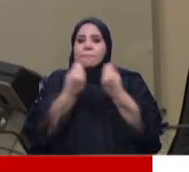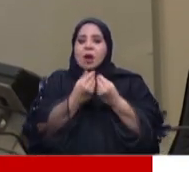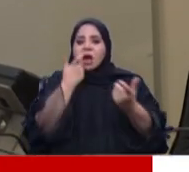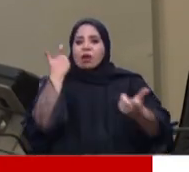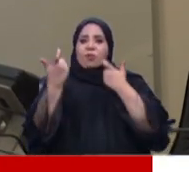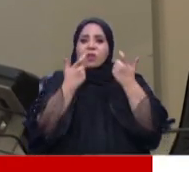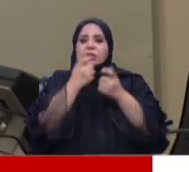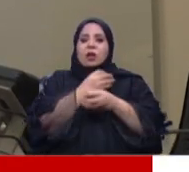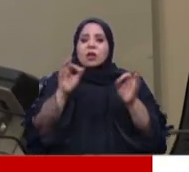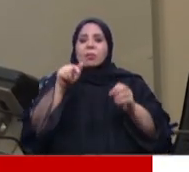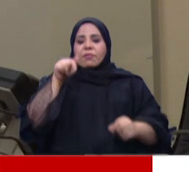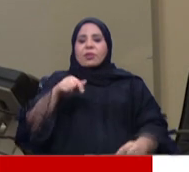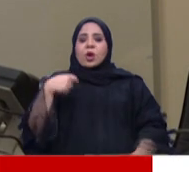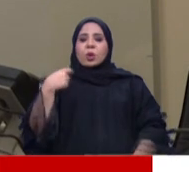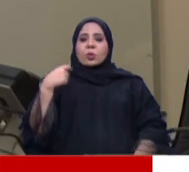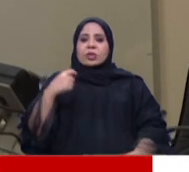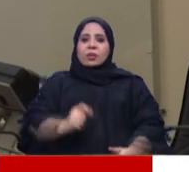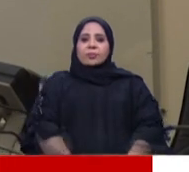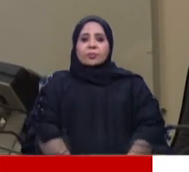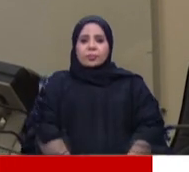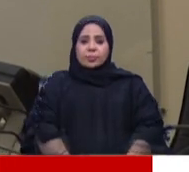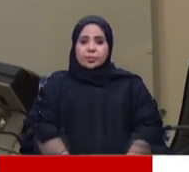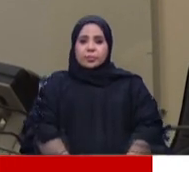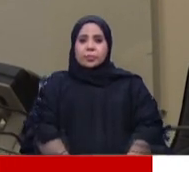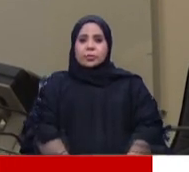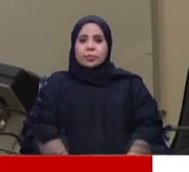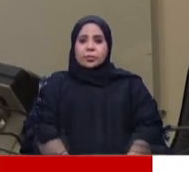إدارة الفحص والمقاييس بالوزارة.